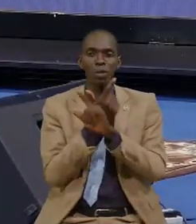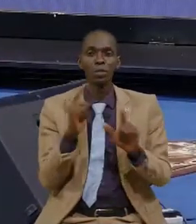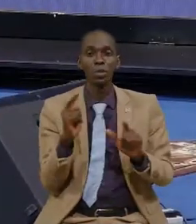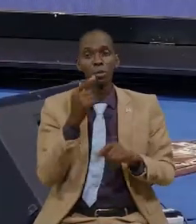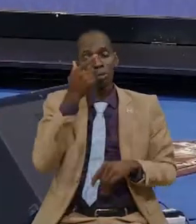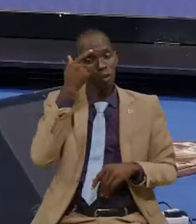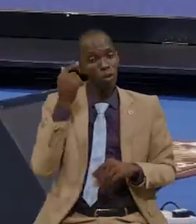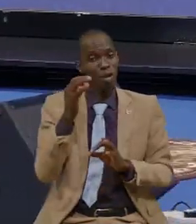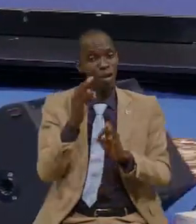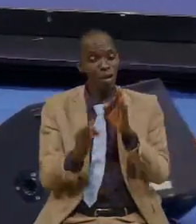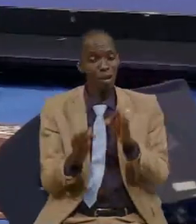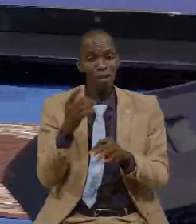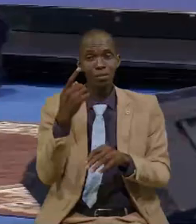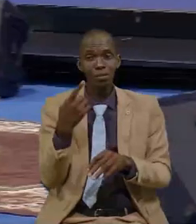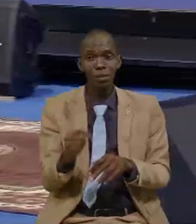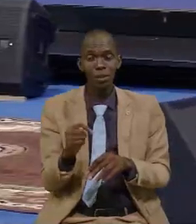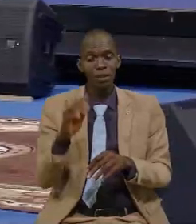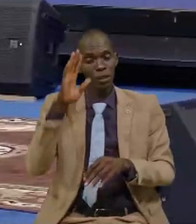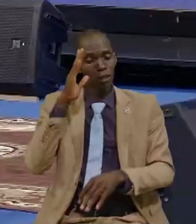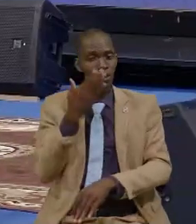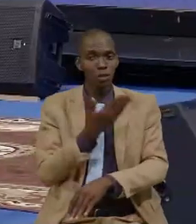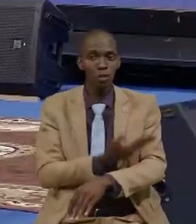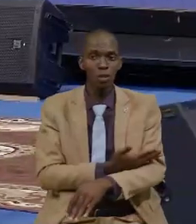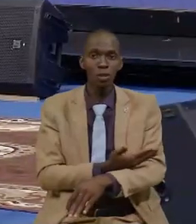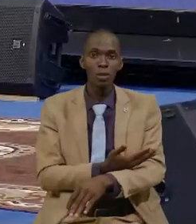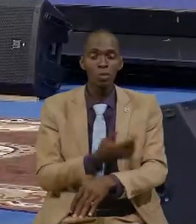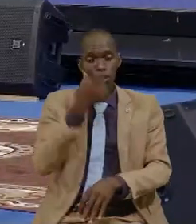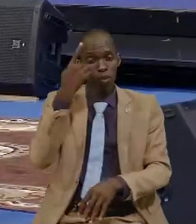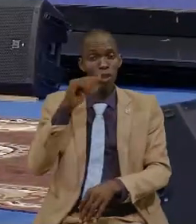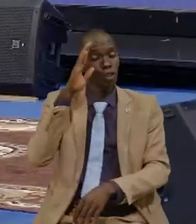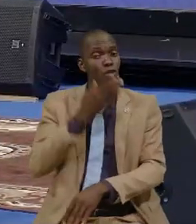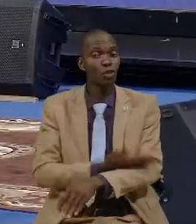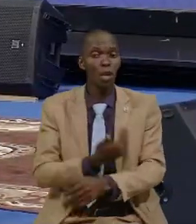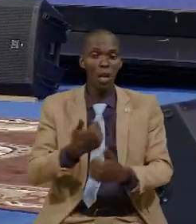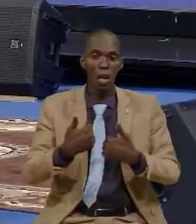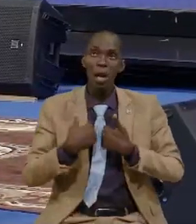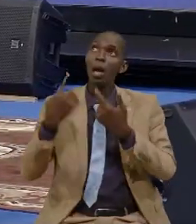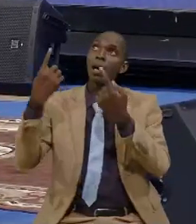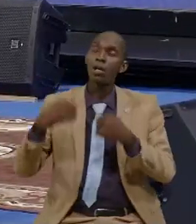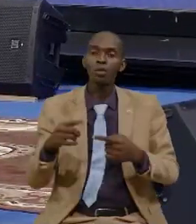pour la libération, parce que le Fils de Dieu est venu